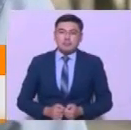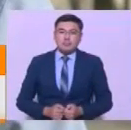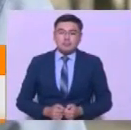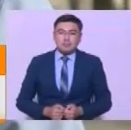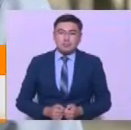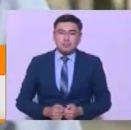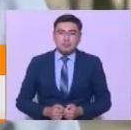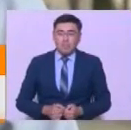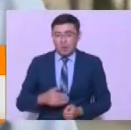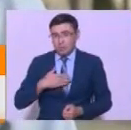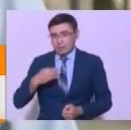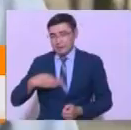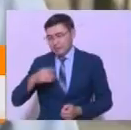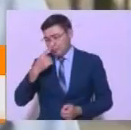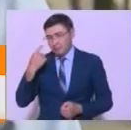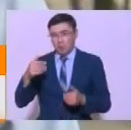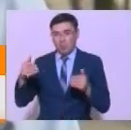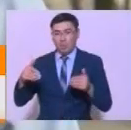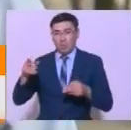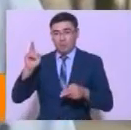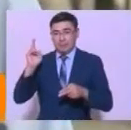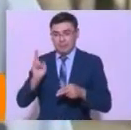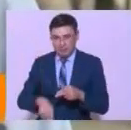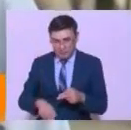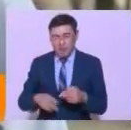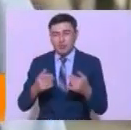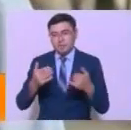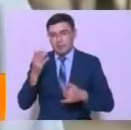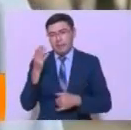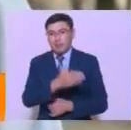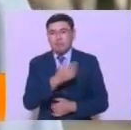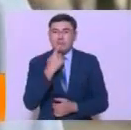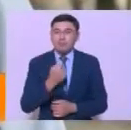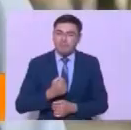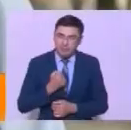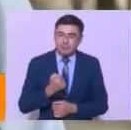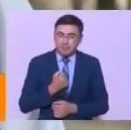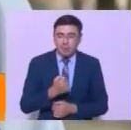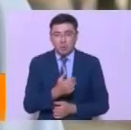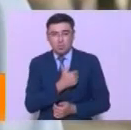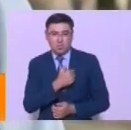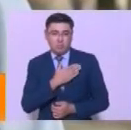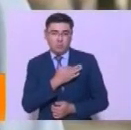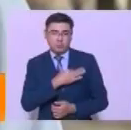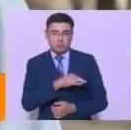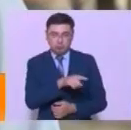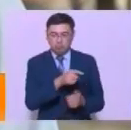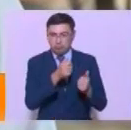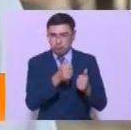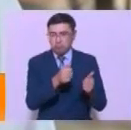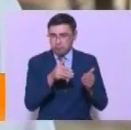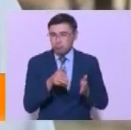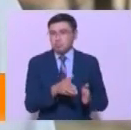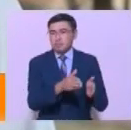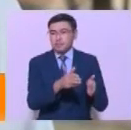Мой сын недавно окончил колледж, и вот он теперь отправляется на службу в вооруженные силы Казахстана. Я желаю сыну только доброго пути, и чтобы